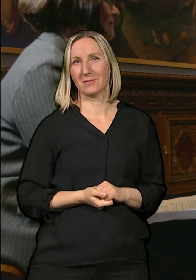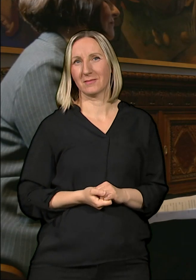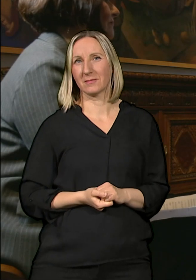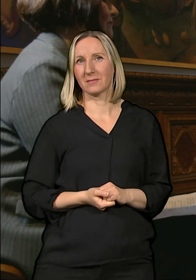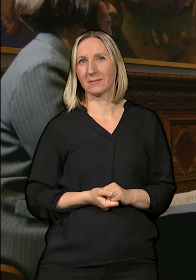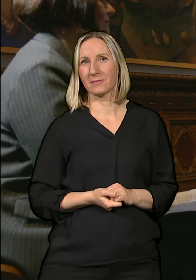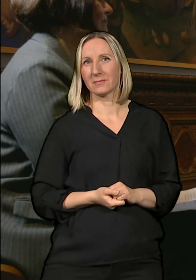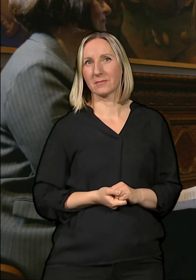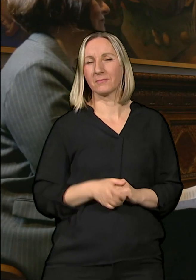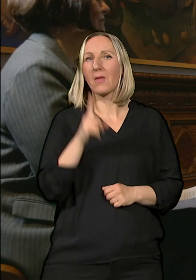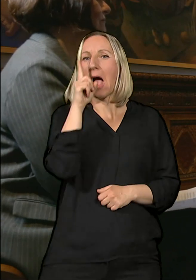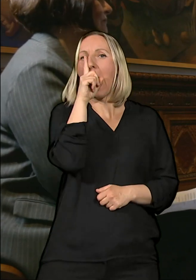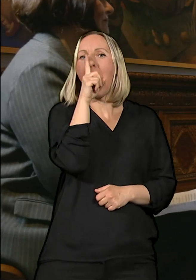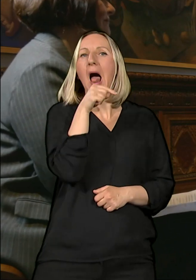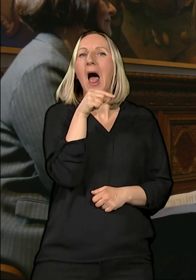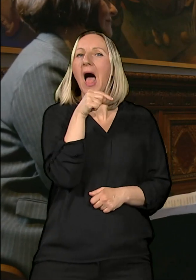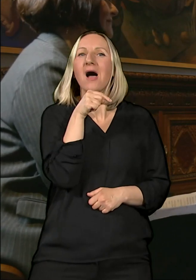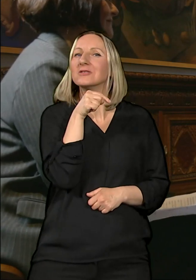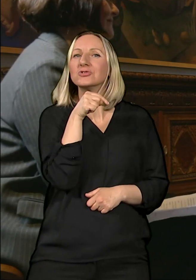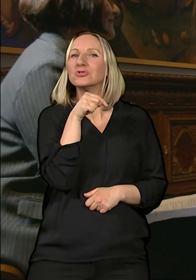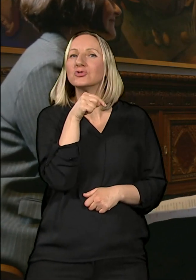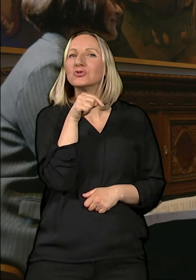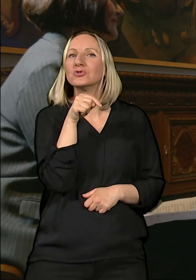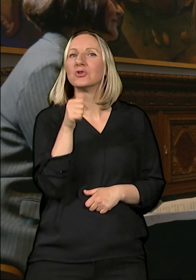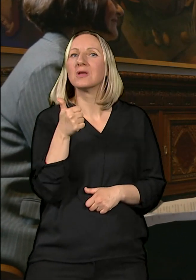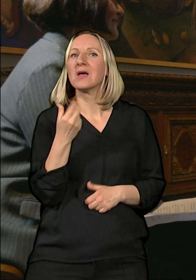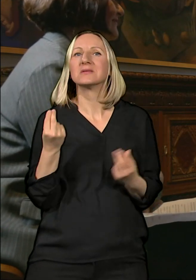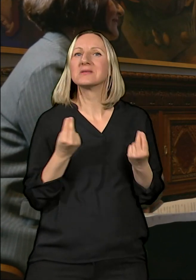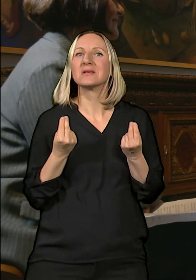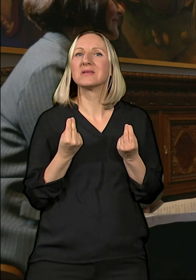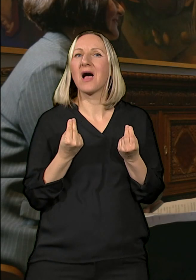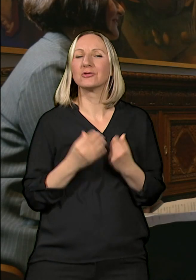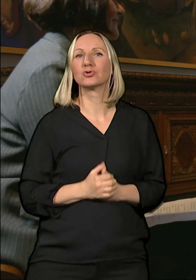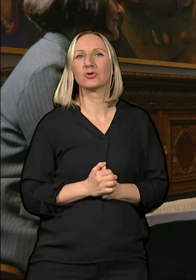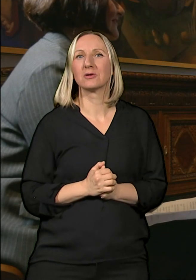A laž je zato što